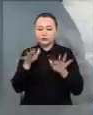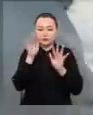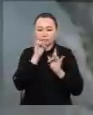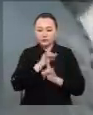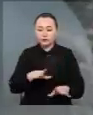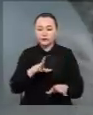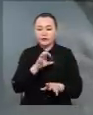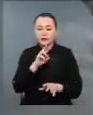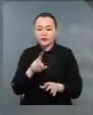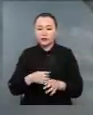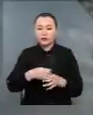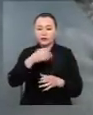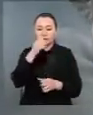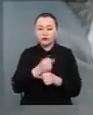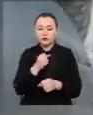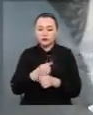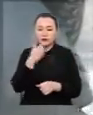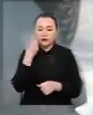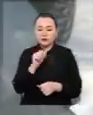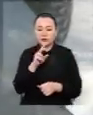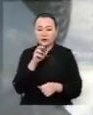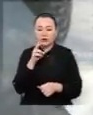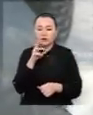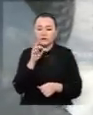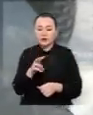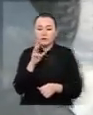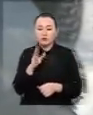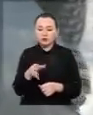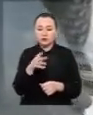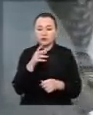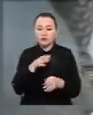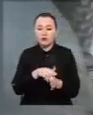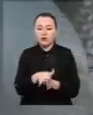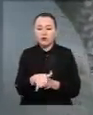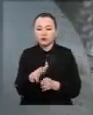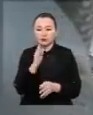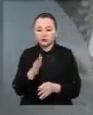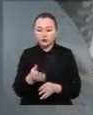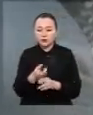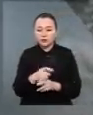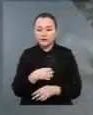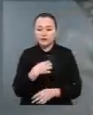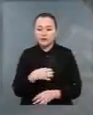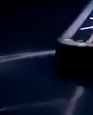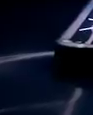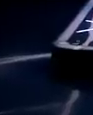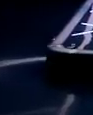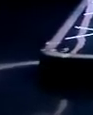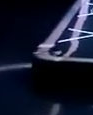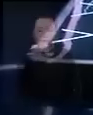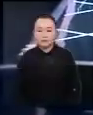Трубопроводы пылеподавления у нас делаются на случай, когда золотоотвал будет уже подходить к полному заполнению. Это страховка.